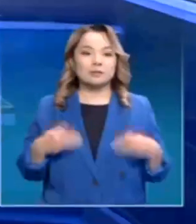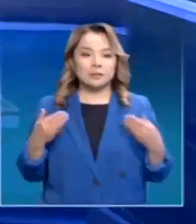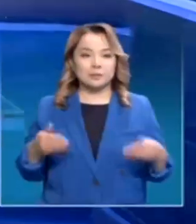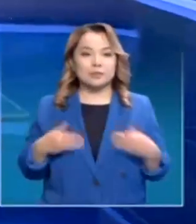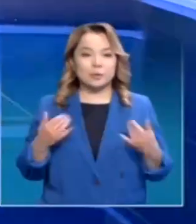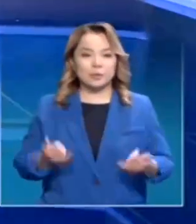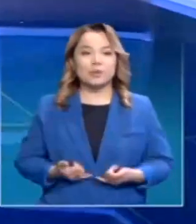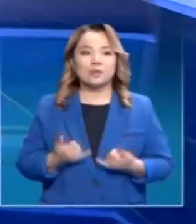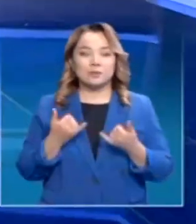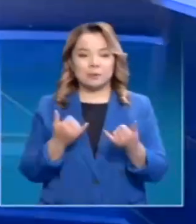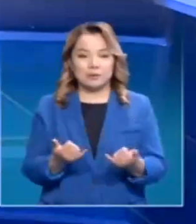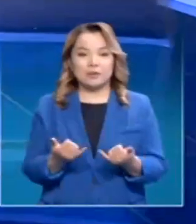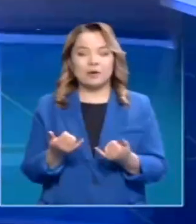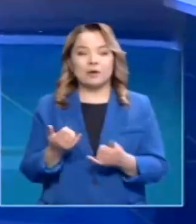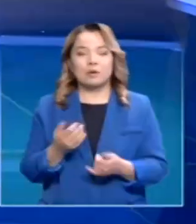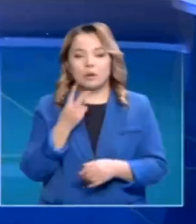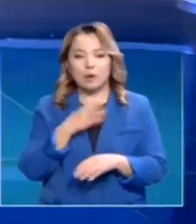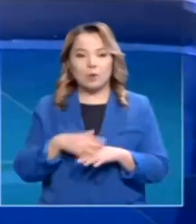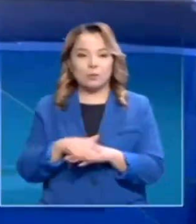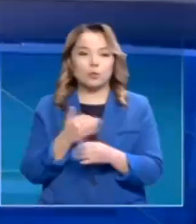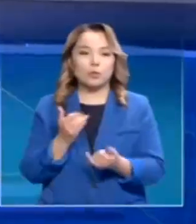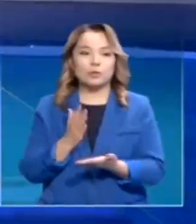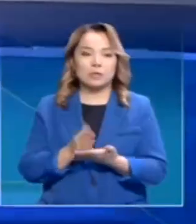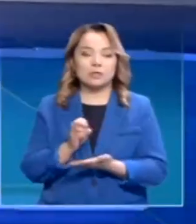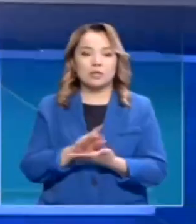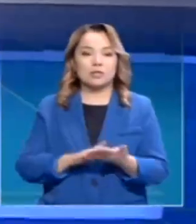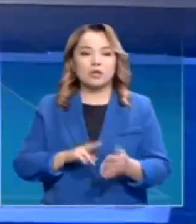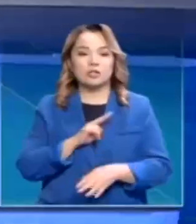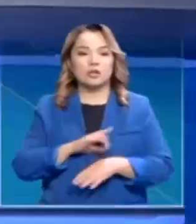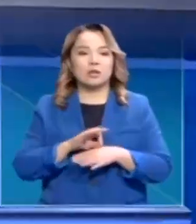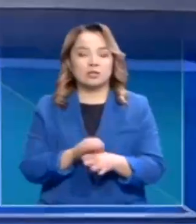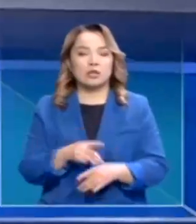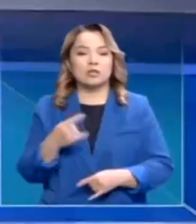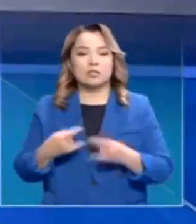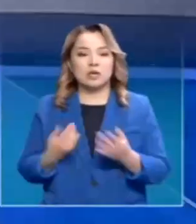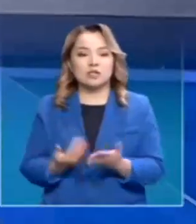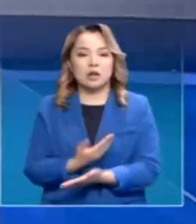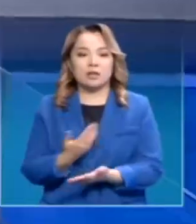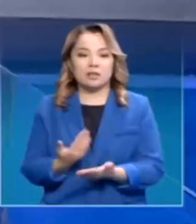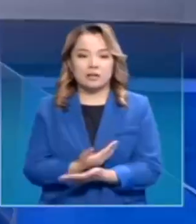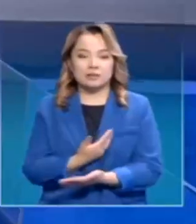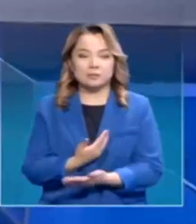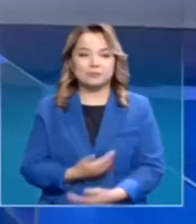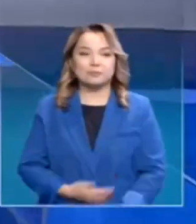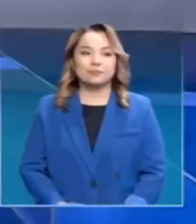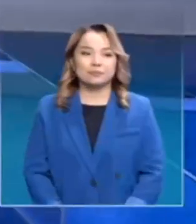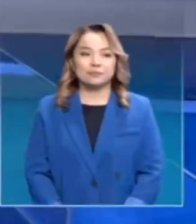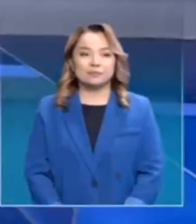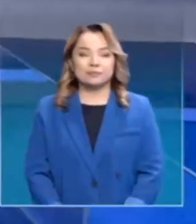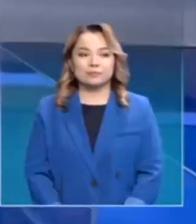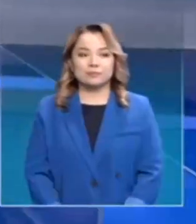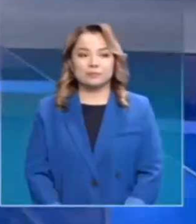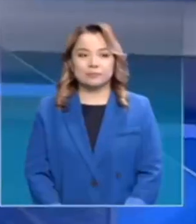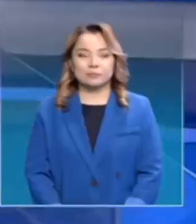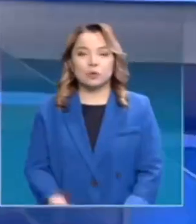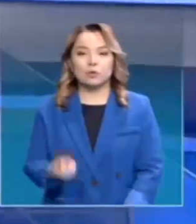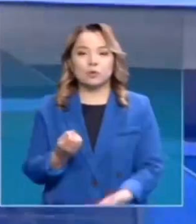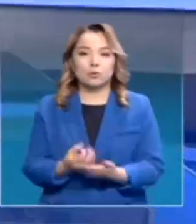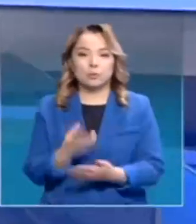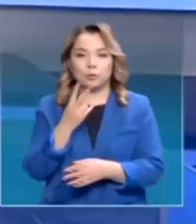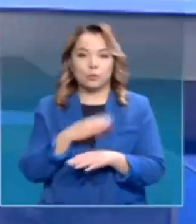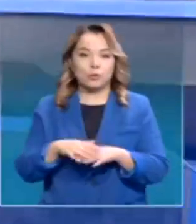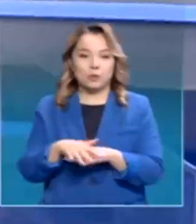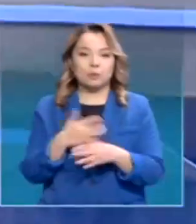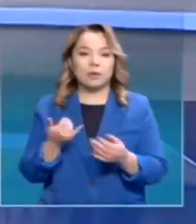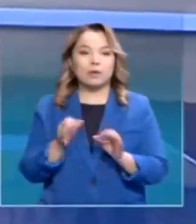Қайырлы кеш, ұлттық арнаның ақпарат қызметі өз жұмысын жалғастырады. Студияда Армангүл Тоқтамұрат, сурдодармашы Шырын Жаңғабыл. Құрметті көрермен, тағы